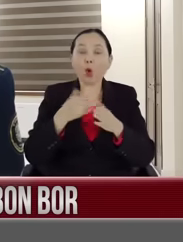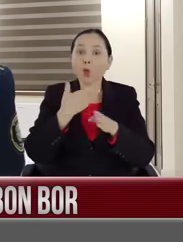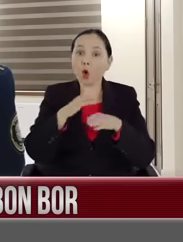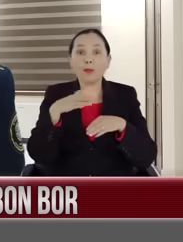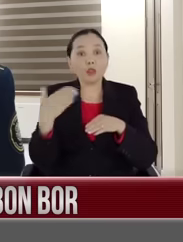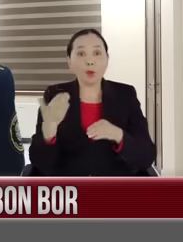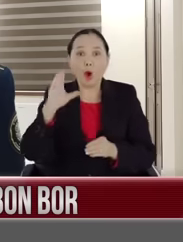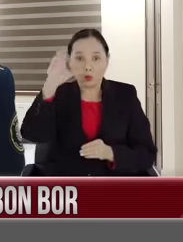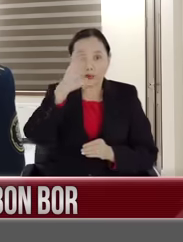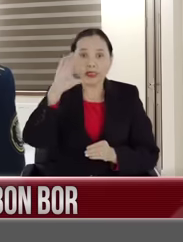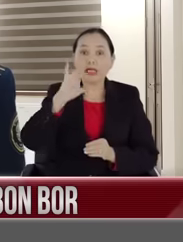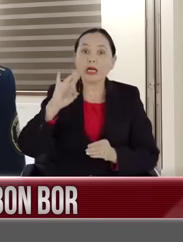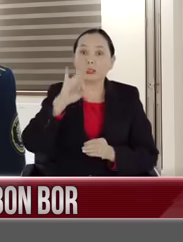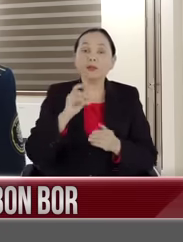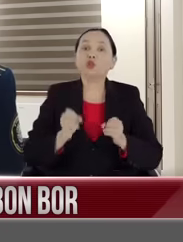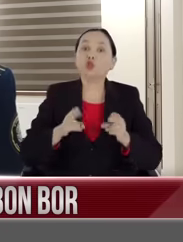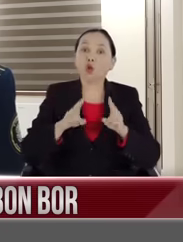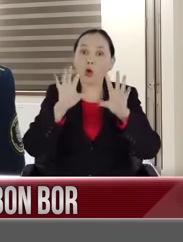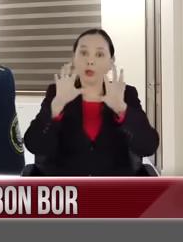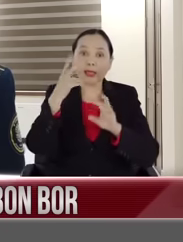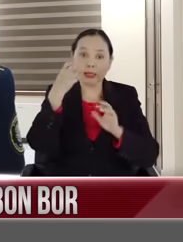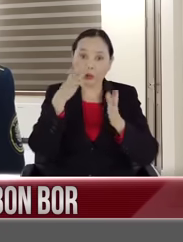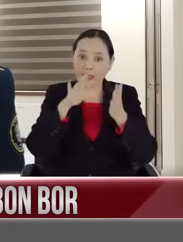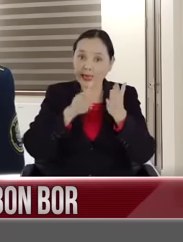tomonidan O'zbekiston Respublikasi Jinoyat kodeksining